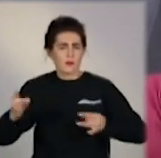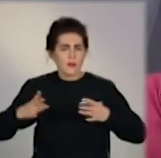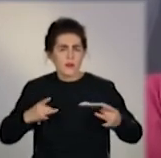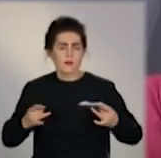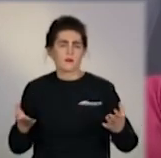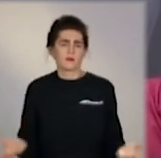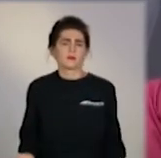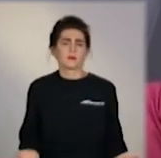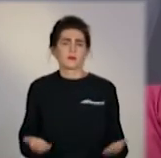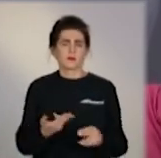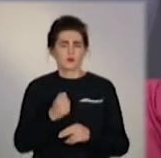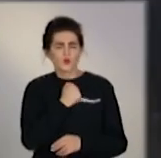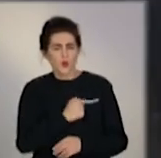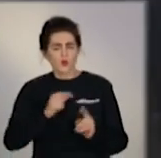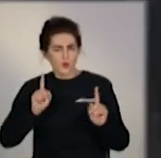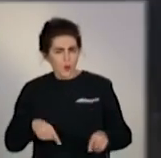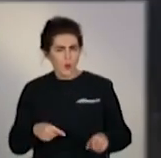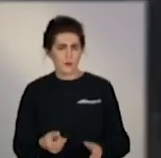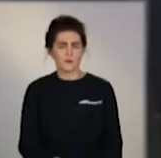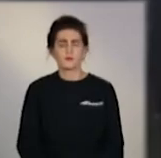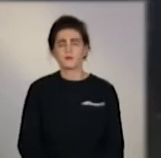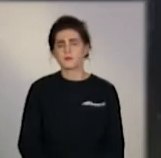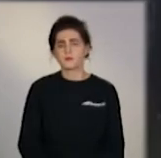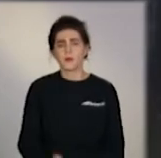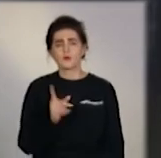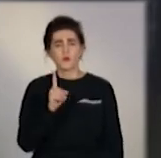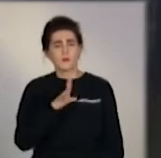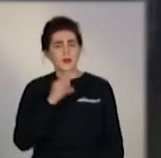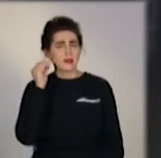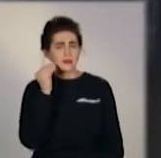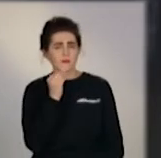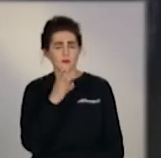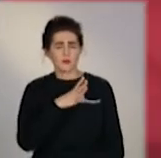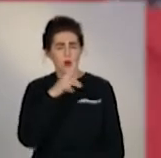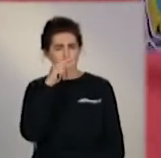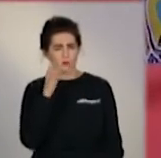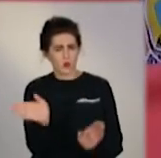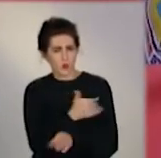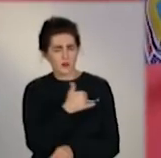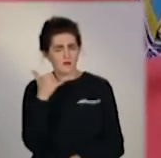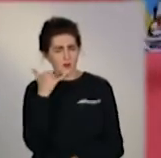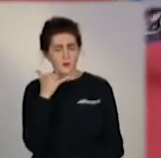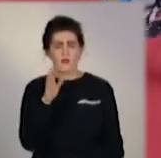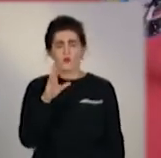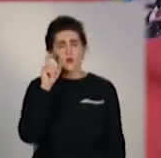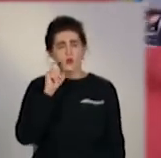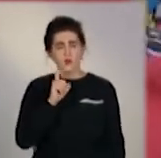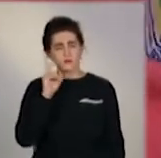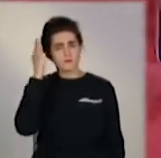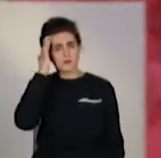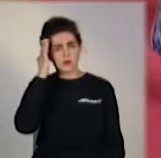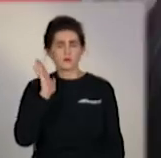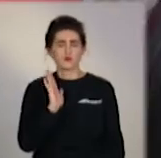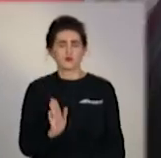починають навіть трохи злити. Так? Аби звільнити диспетчерів від хибних викликів, в Україні планують посилити